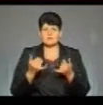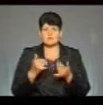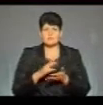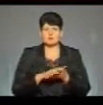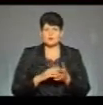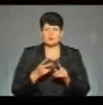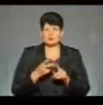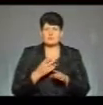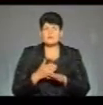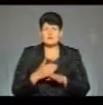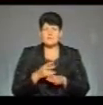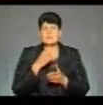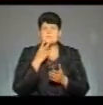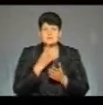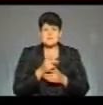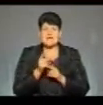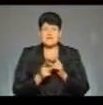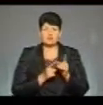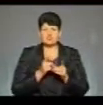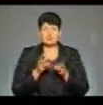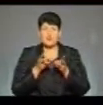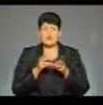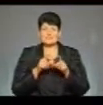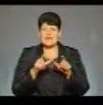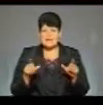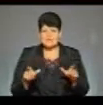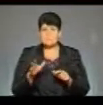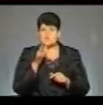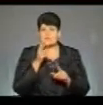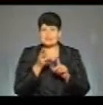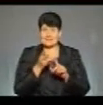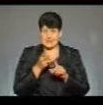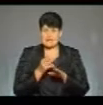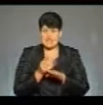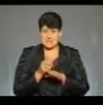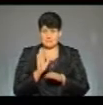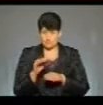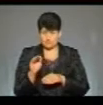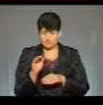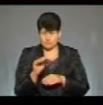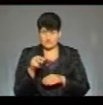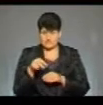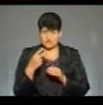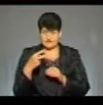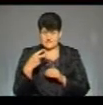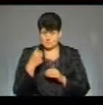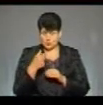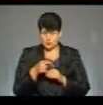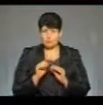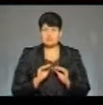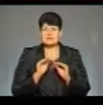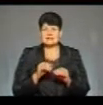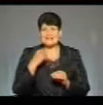другий етап, який передбачає реконструкцію котельні. І під час третього етапу, який завершиться у жовтні 2020 року,